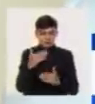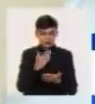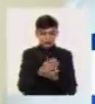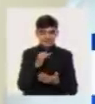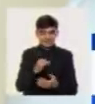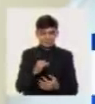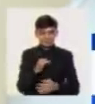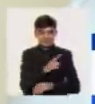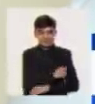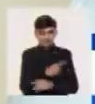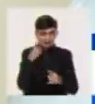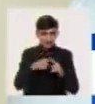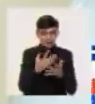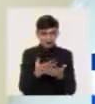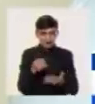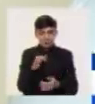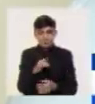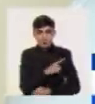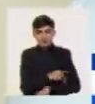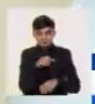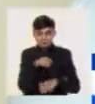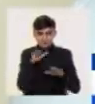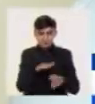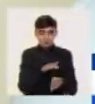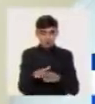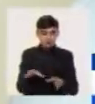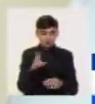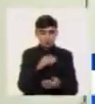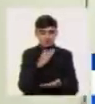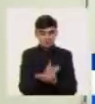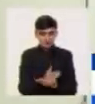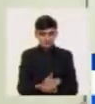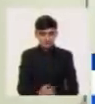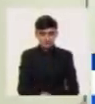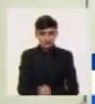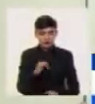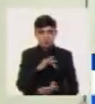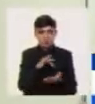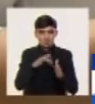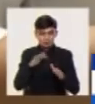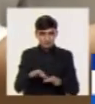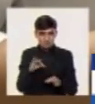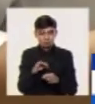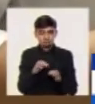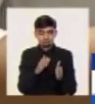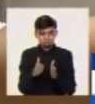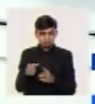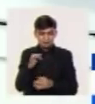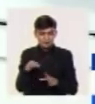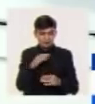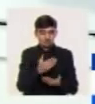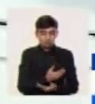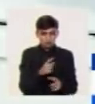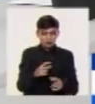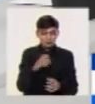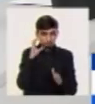үлгідегі медициналық құрал-жабдықтармен ауруханамыз толығымен қамтамасыз етілген. Қаладағы тұрақтылықтың тағы бір кепілі тұрғындардың